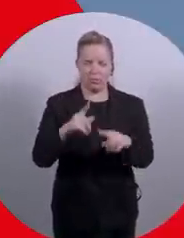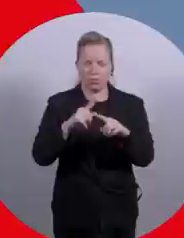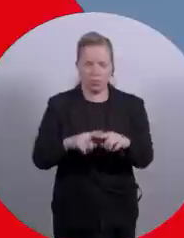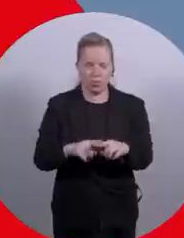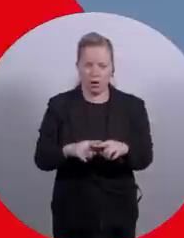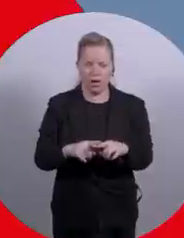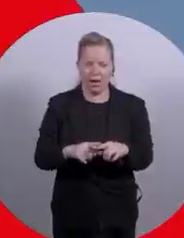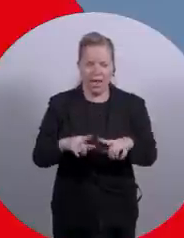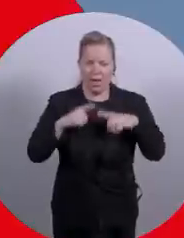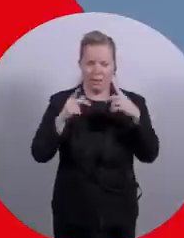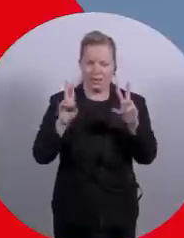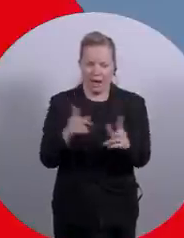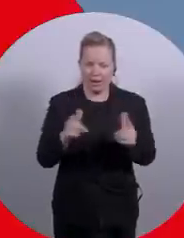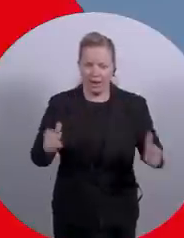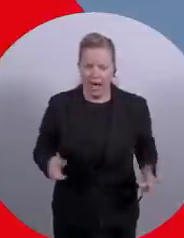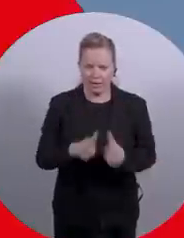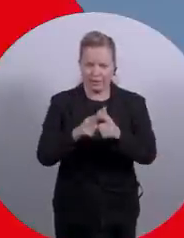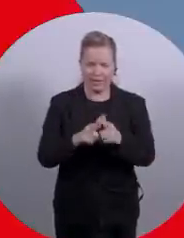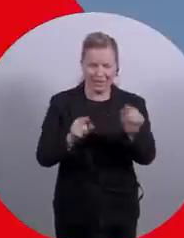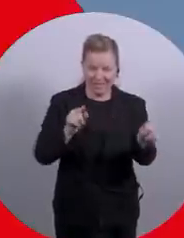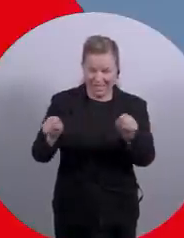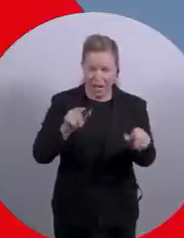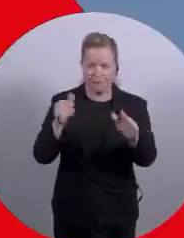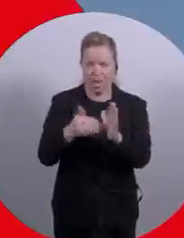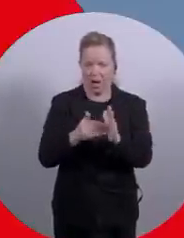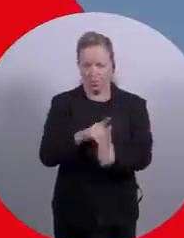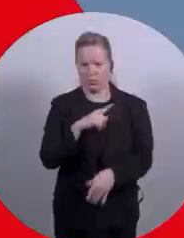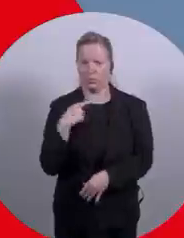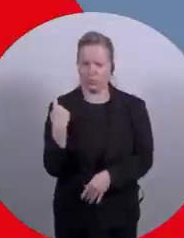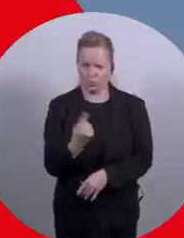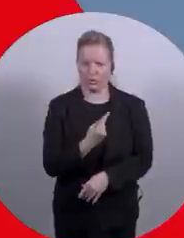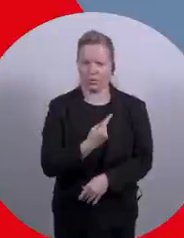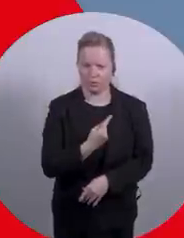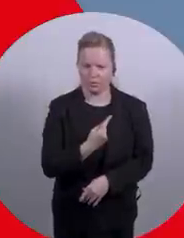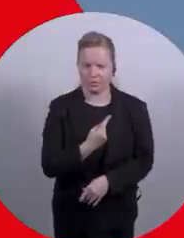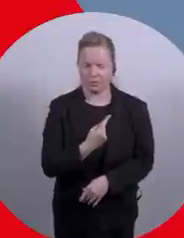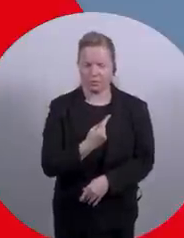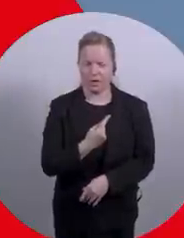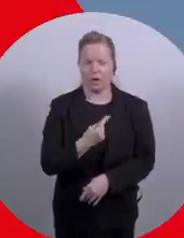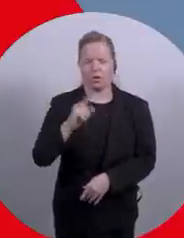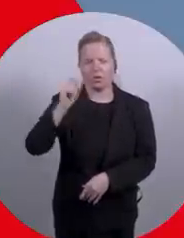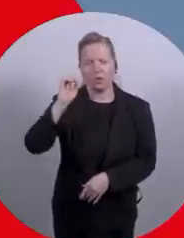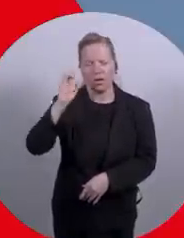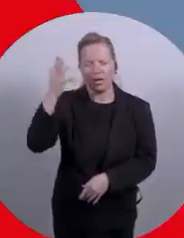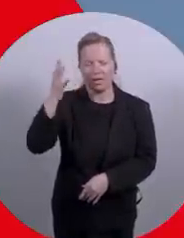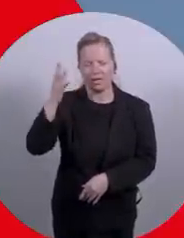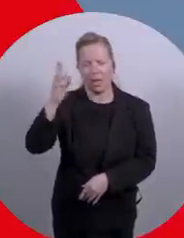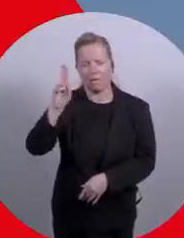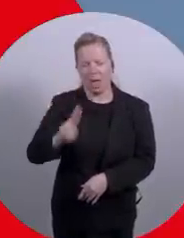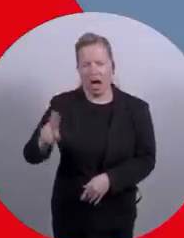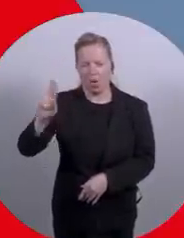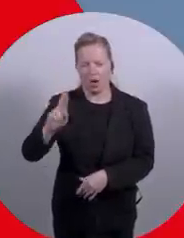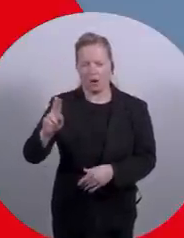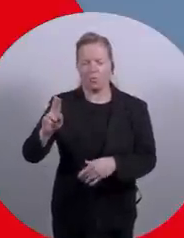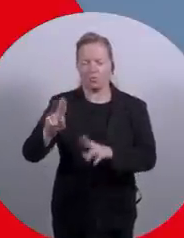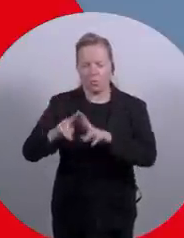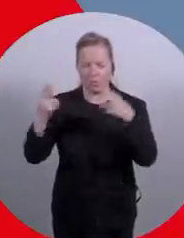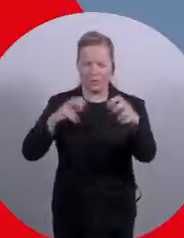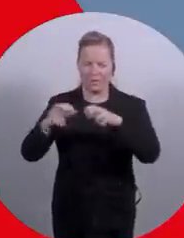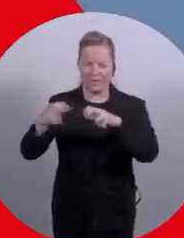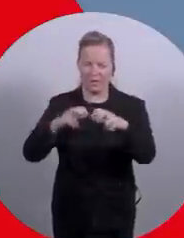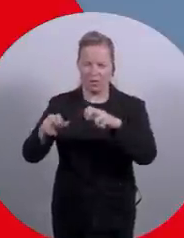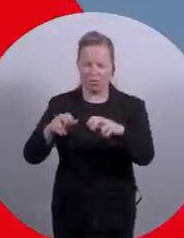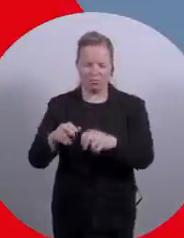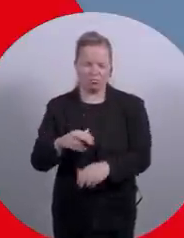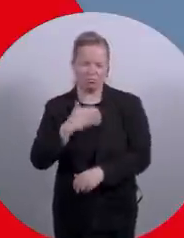der braucht uns gerade in einer Zeit in der die eine türkis grüne Bundesregierung die kalte Schulter zeigt wenn es den